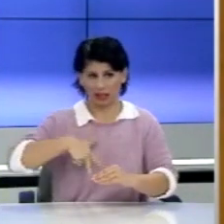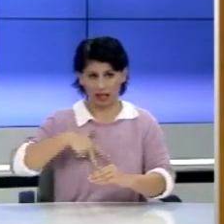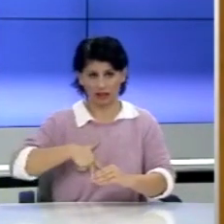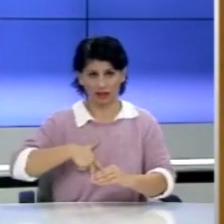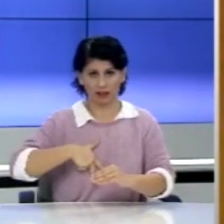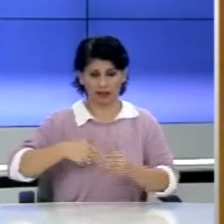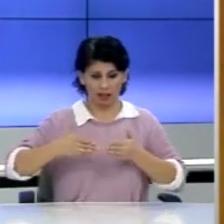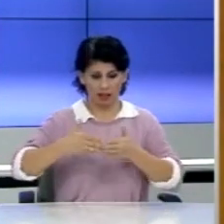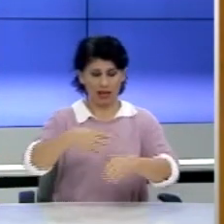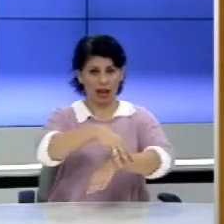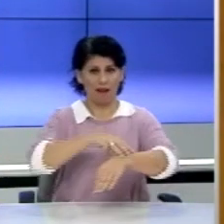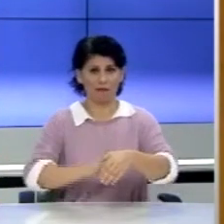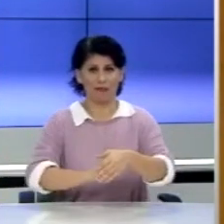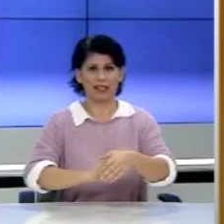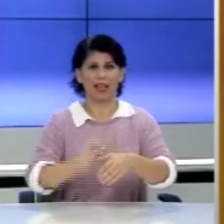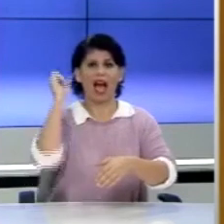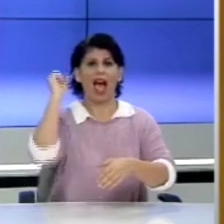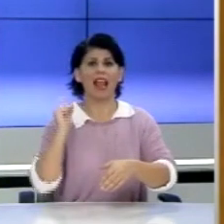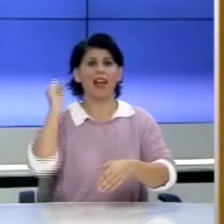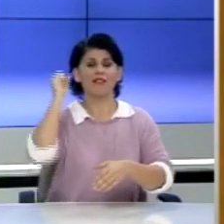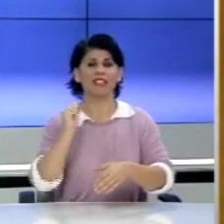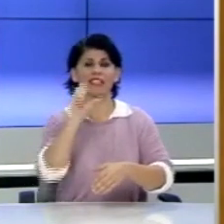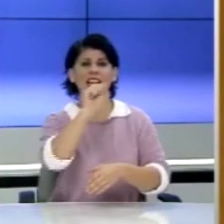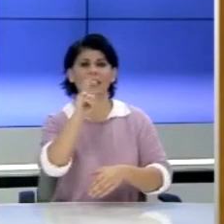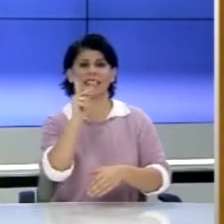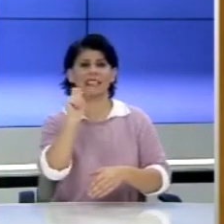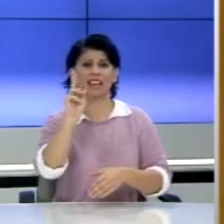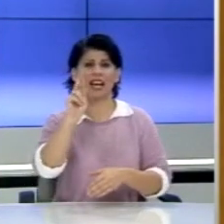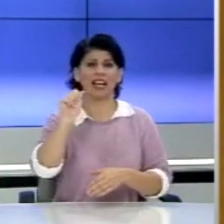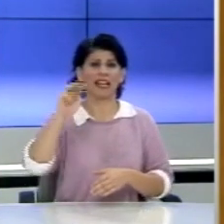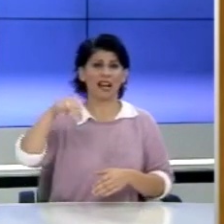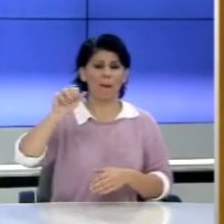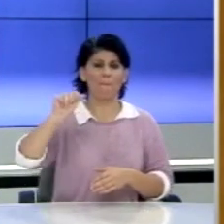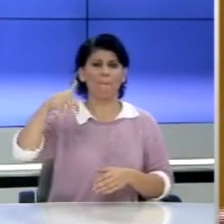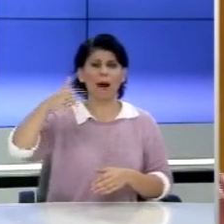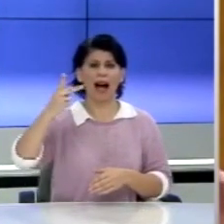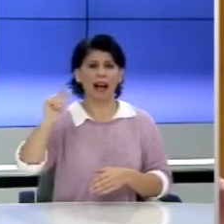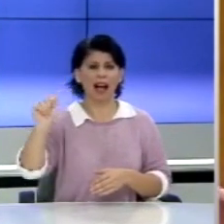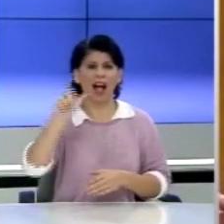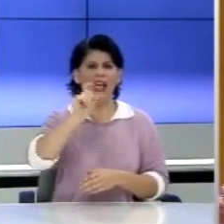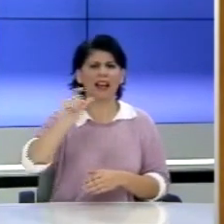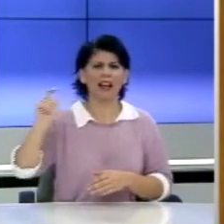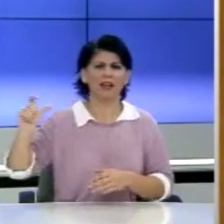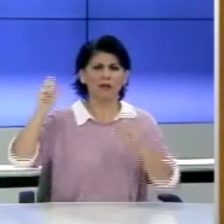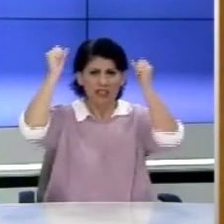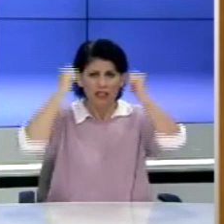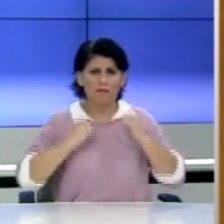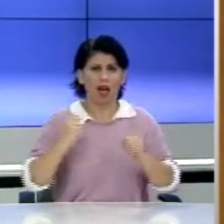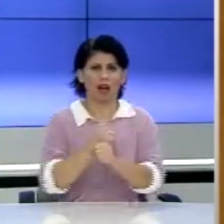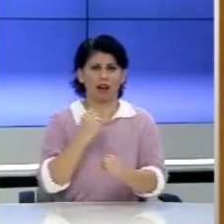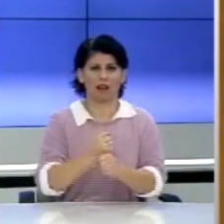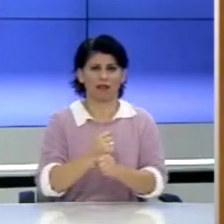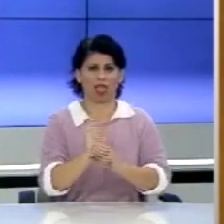στα ναυπηγεία Ελευσίνας και Σκαραμαγκά άφησε, όπως ξέρετε, κάτι εκατομμύρια φέσια στους